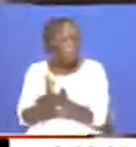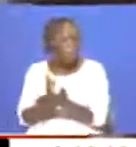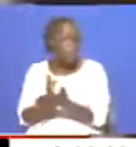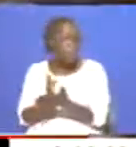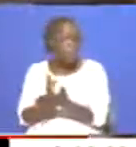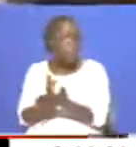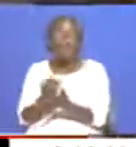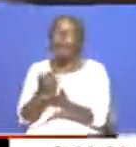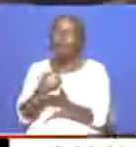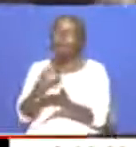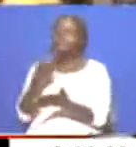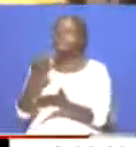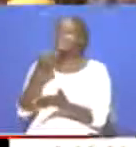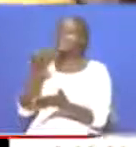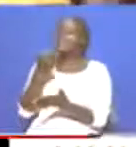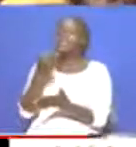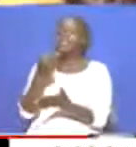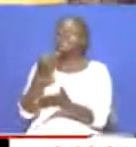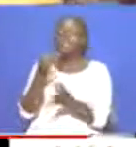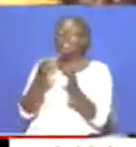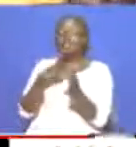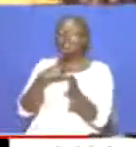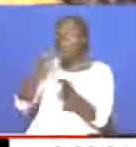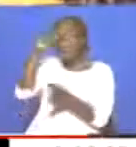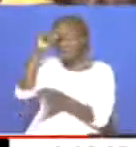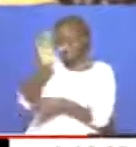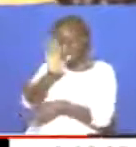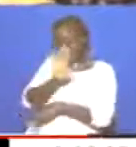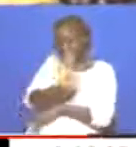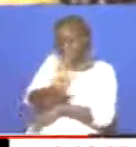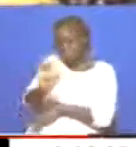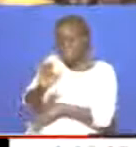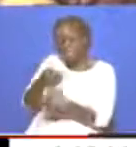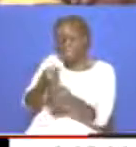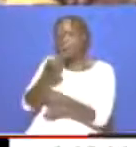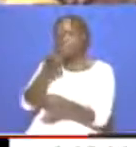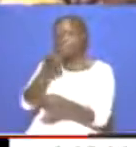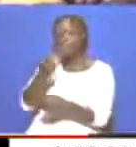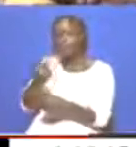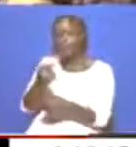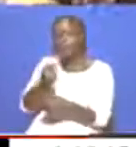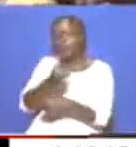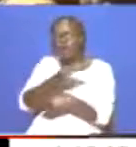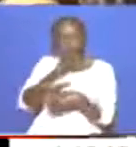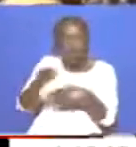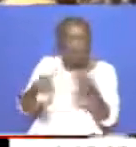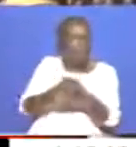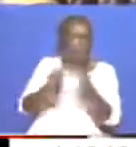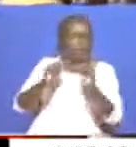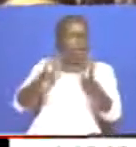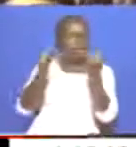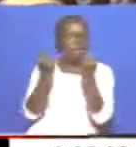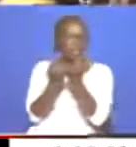Mimi nimesema nikiwa ugavana wenu nitahakikisha ya kwamba kila kabila, tuko na